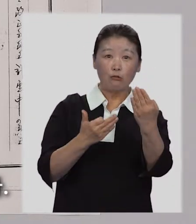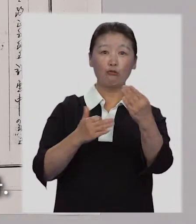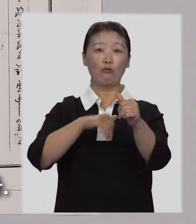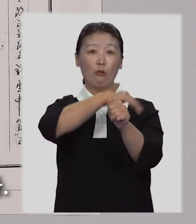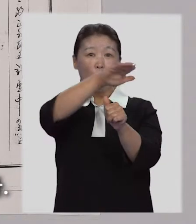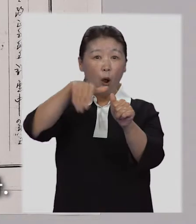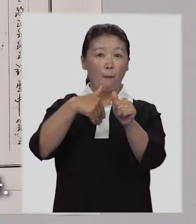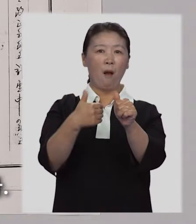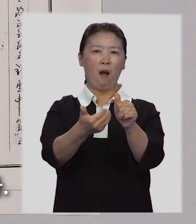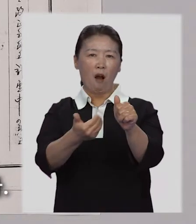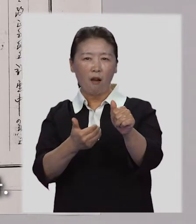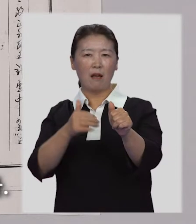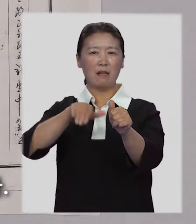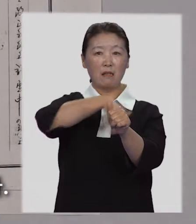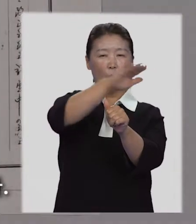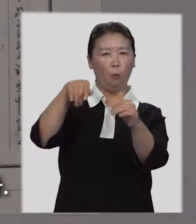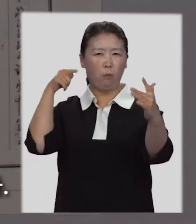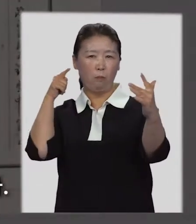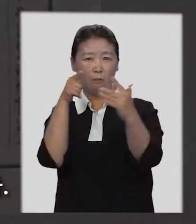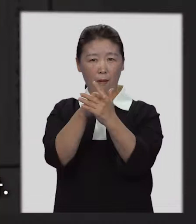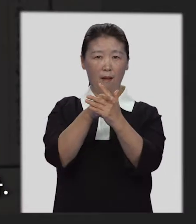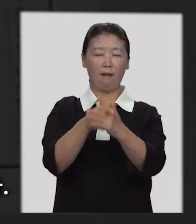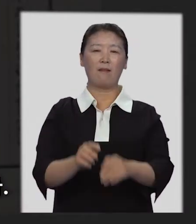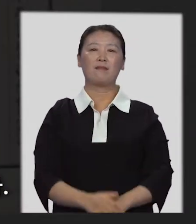당시의 상황을 생생하게 전달해 줍니다.